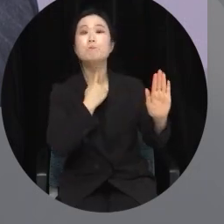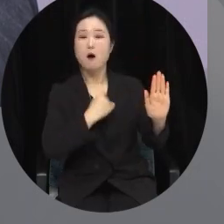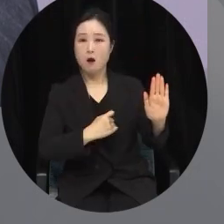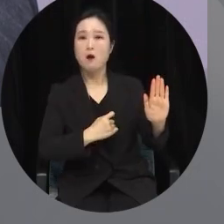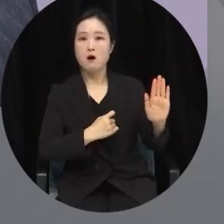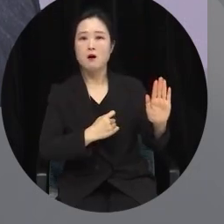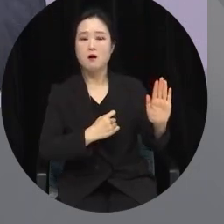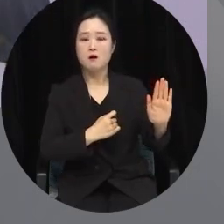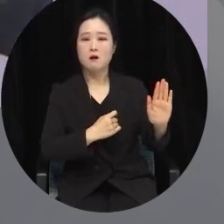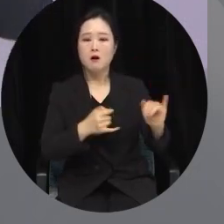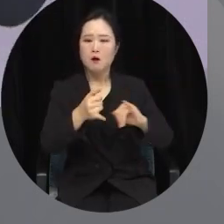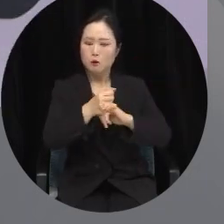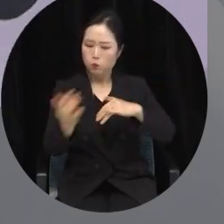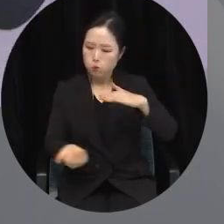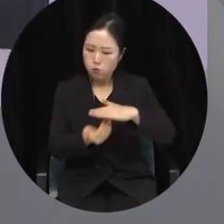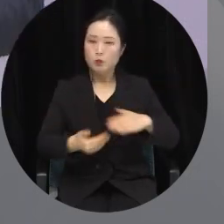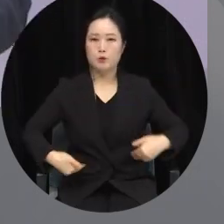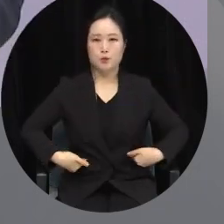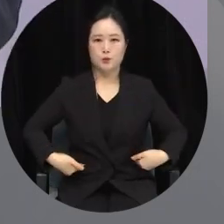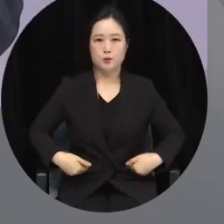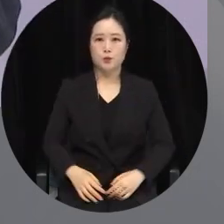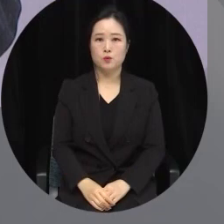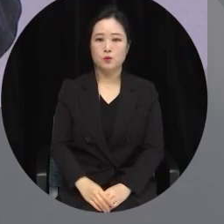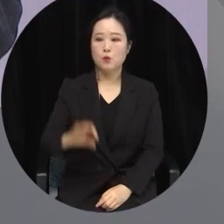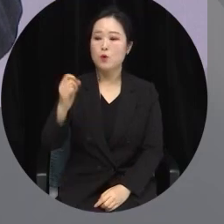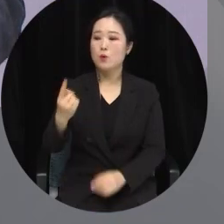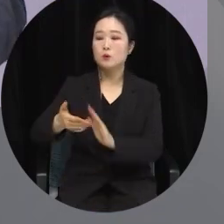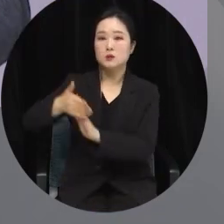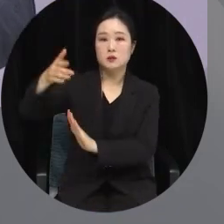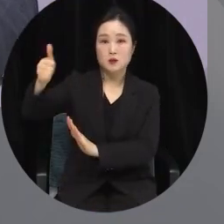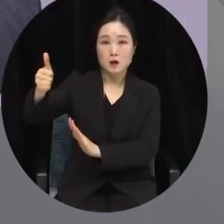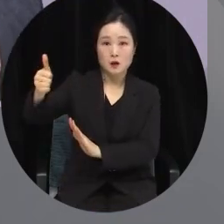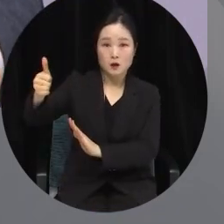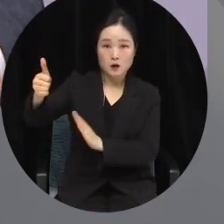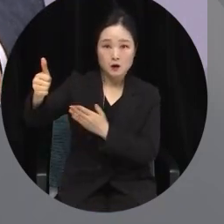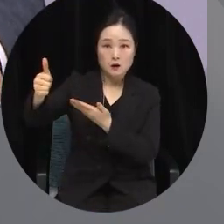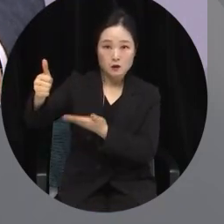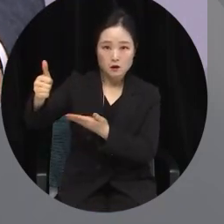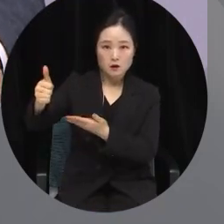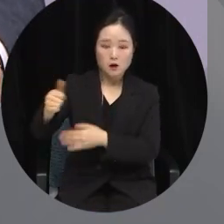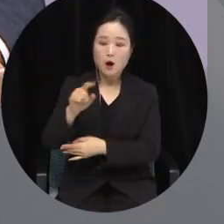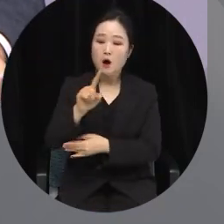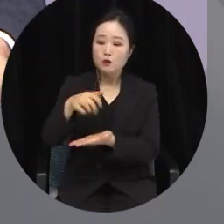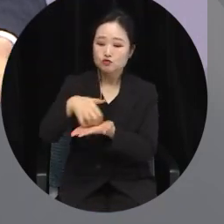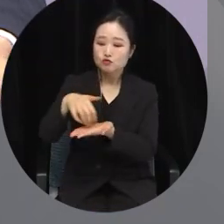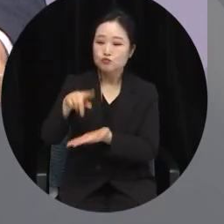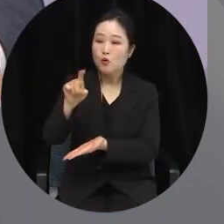됩니다. 오세훈 서울시장도 11개나 이